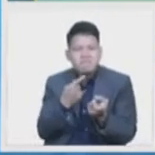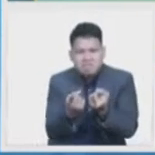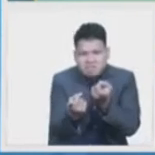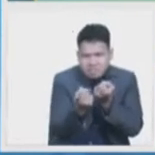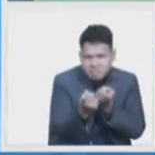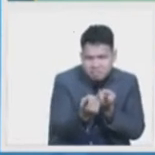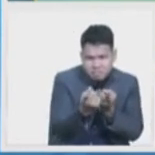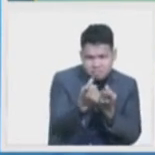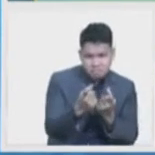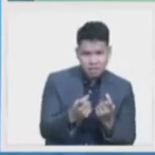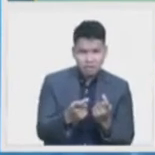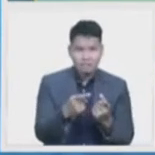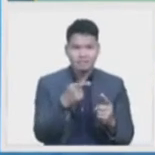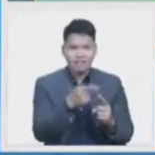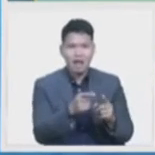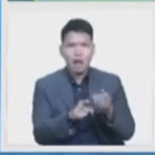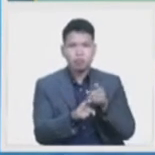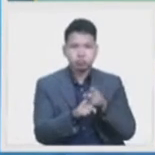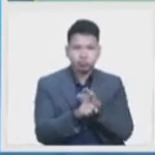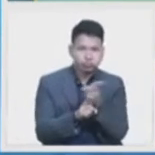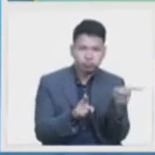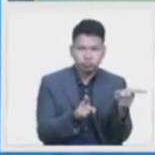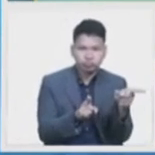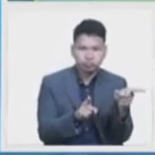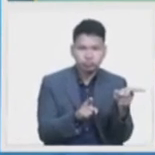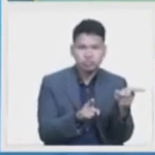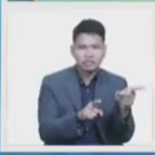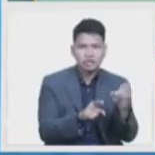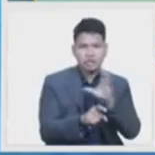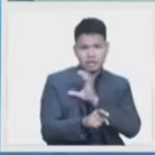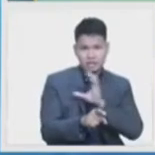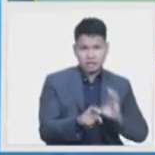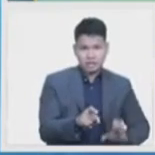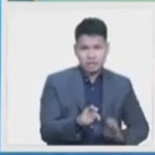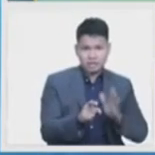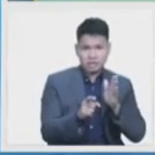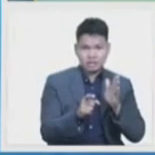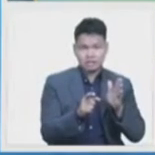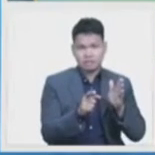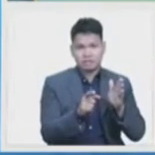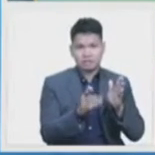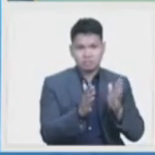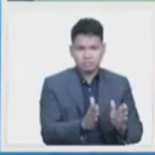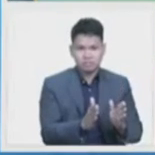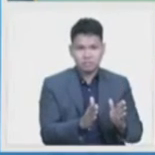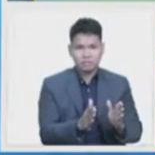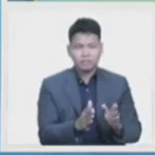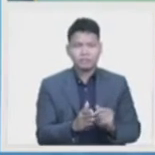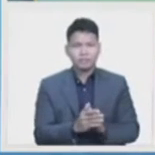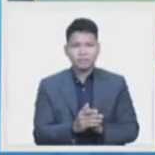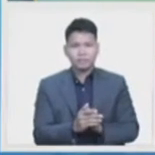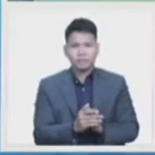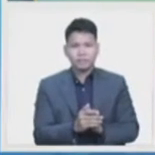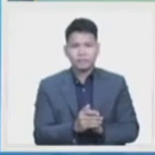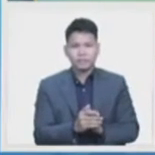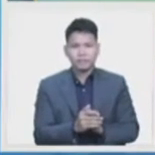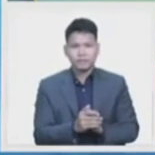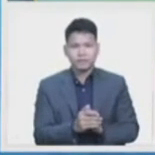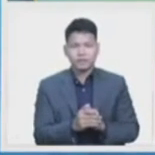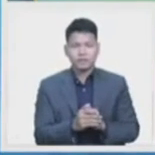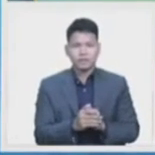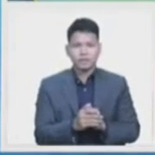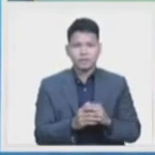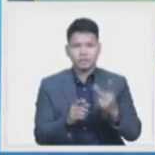woman mao kini ang apostate nga Christianity, mitibagbag nga